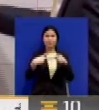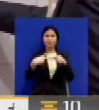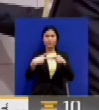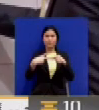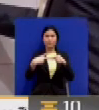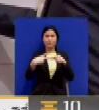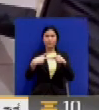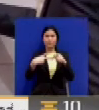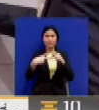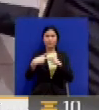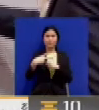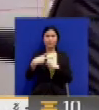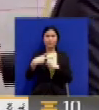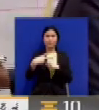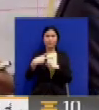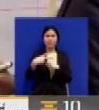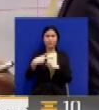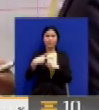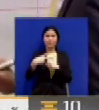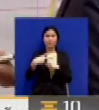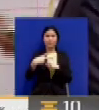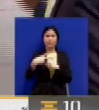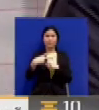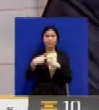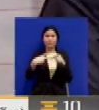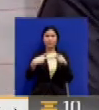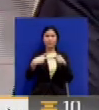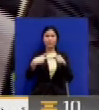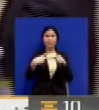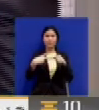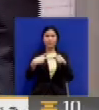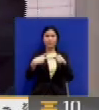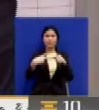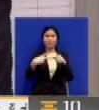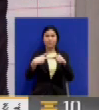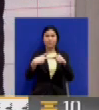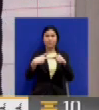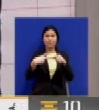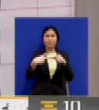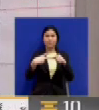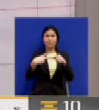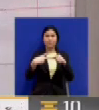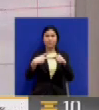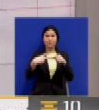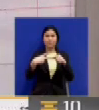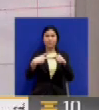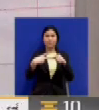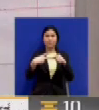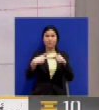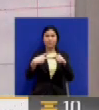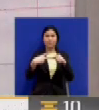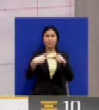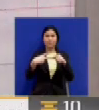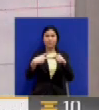ประชารัฐก็ได้115แค่นั้นเองต่างนิดเดียวนะฉะนั้นเขาบอกว่าอันนี้เขาเกี่ยงงอนเพราะว่าพรรคประชารัฐเนี่ยมี